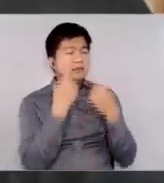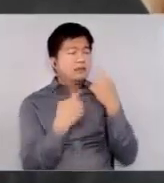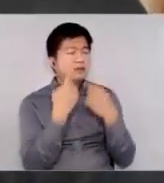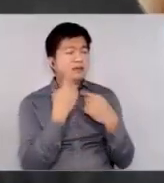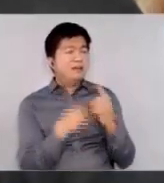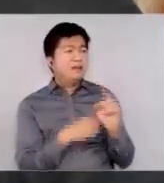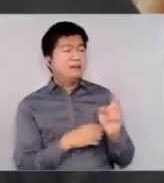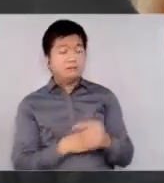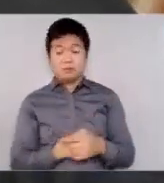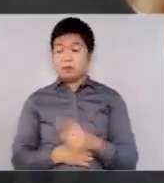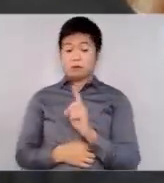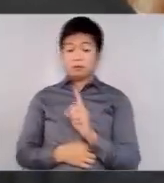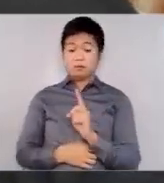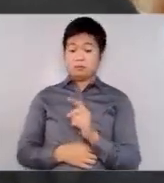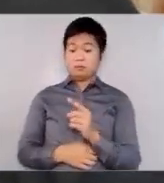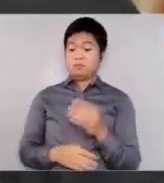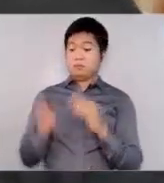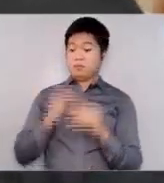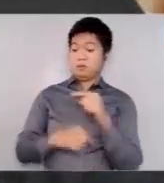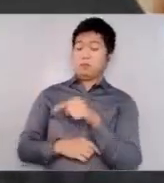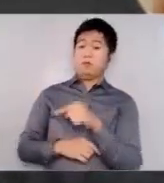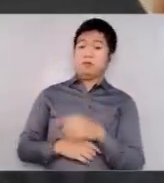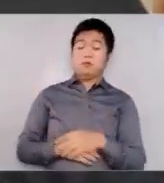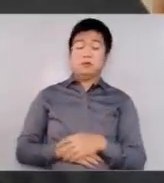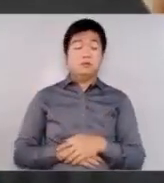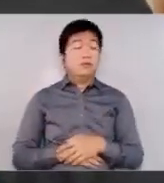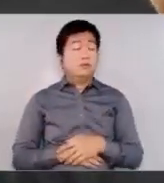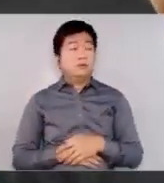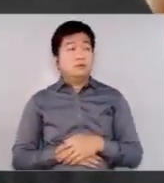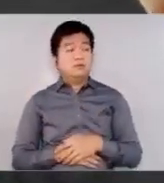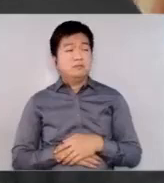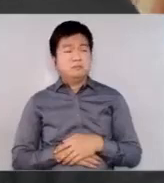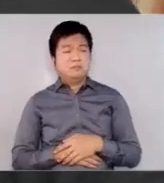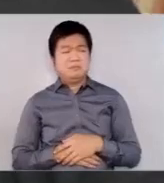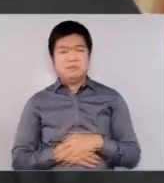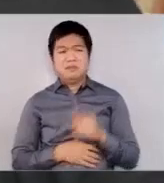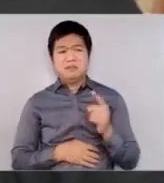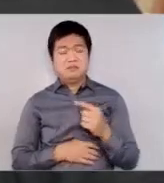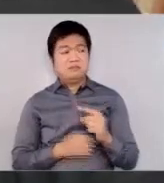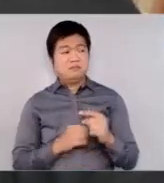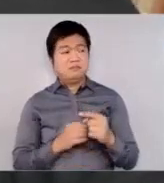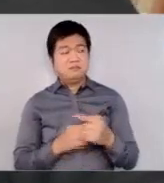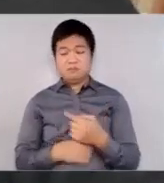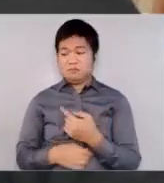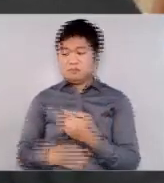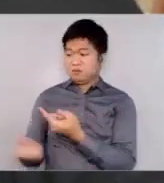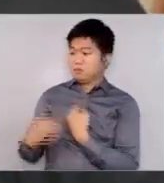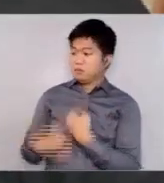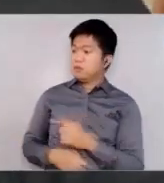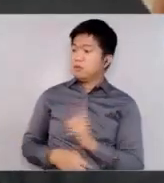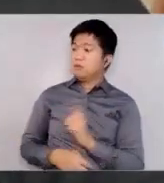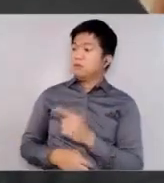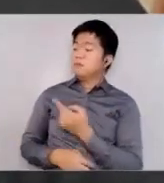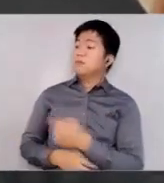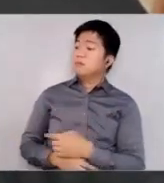problema, anak? Sabi niya, sumagot po yung anak ko. Sabi ko,